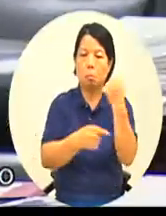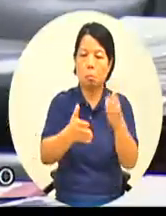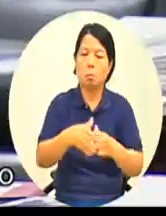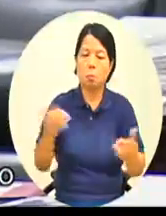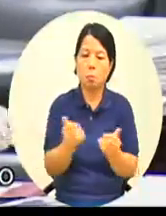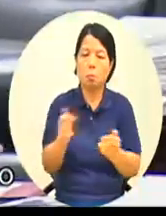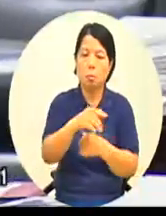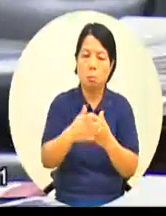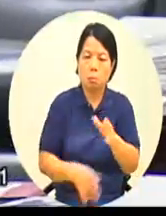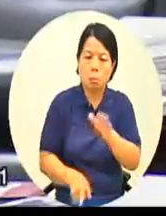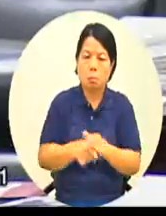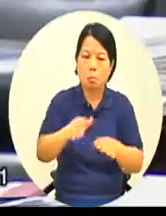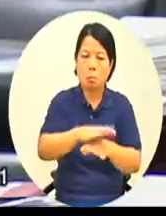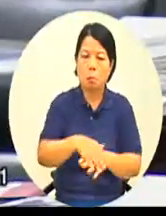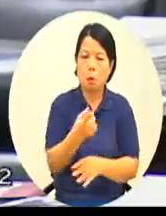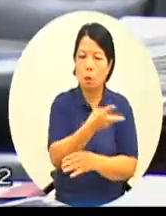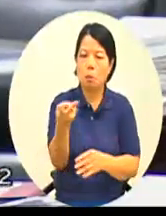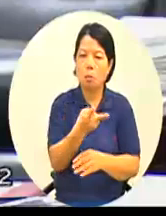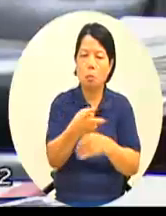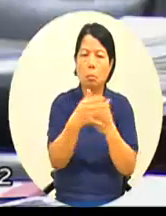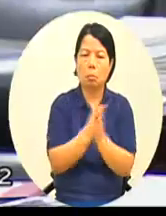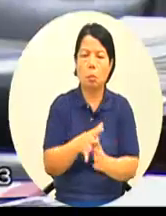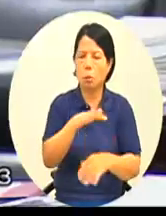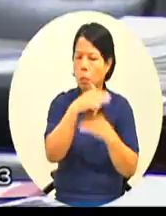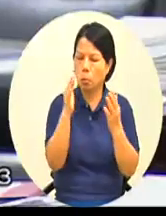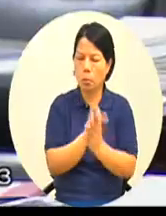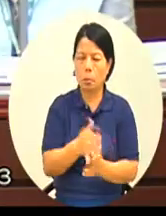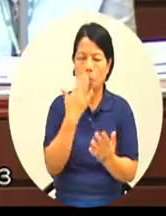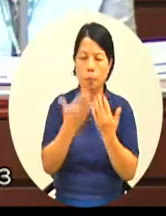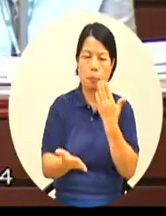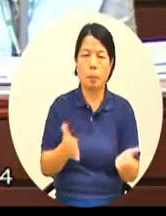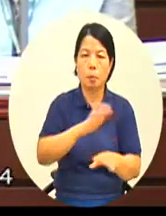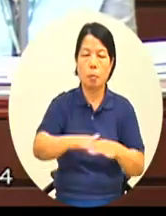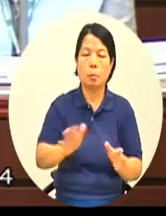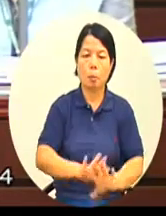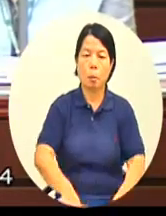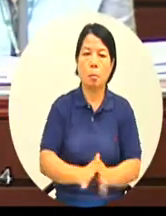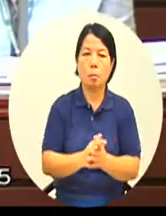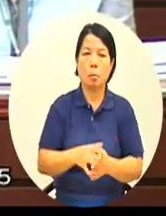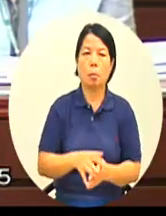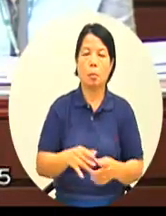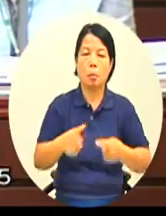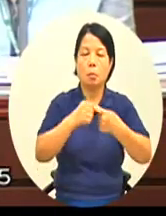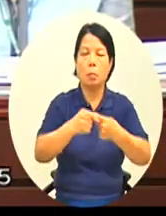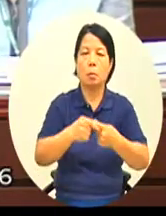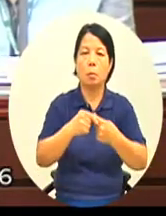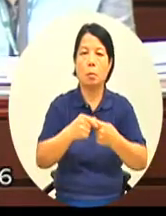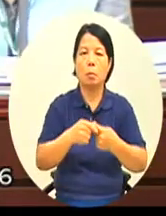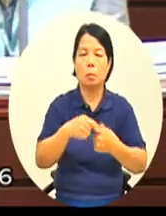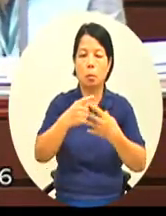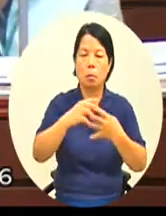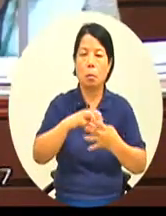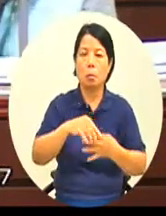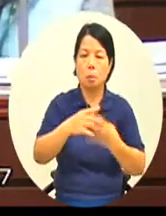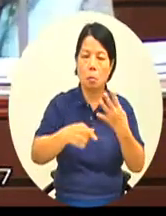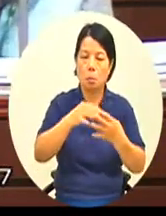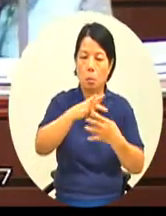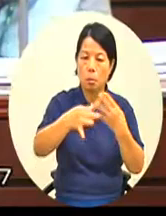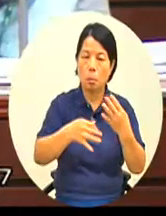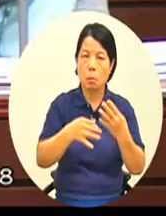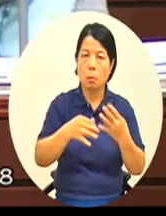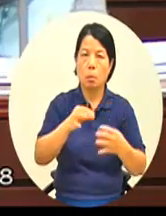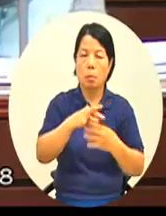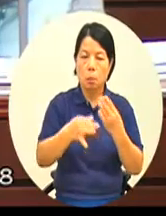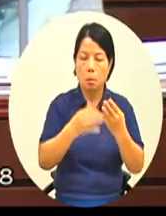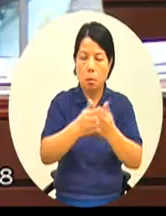令定下来是两败俱伤而不是双赢啊。 所以目前的周休二日一例一休的版本是比较好的，周休二日